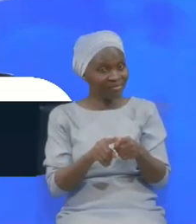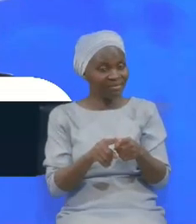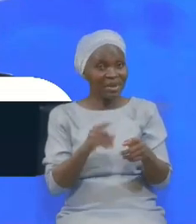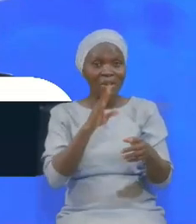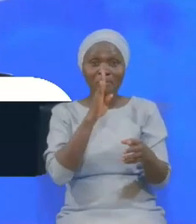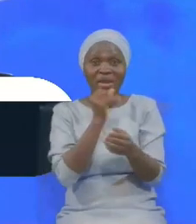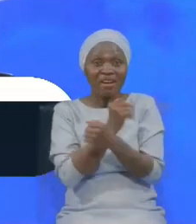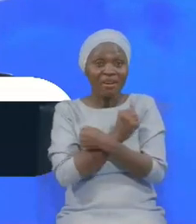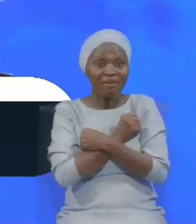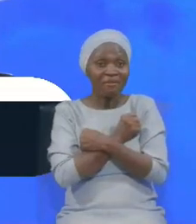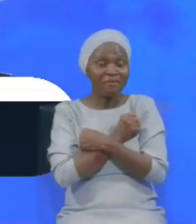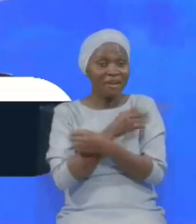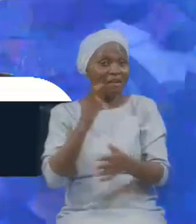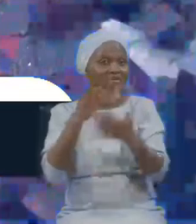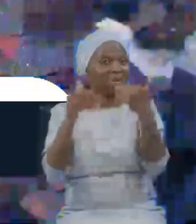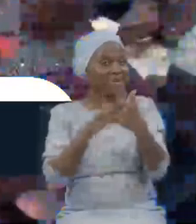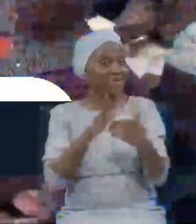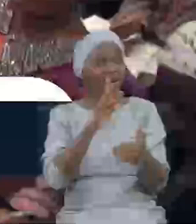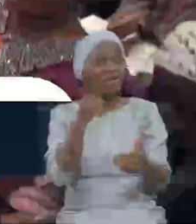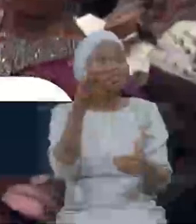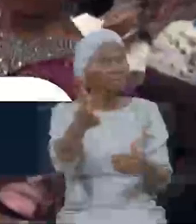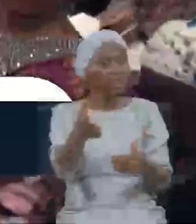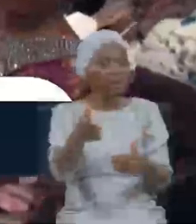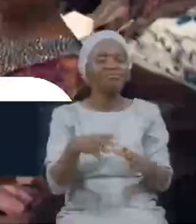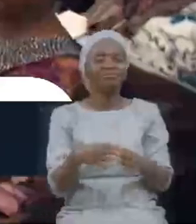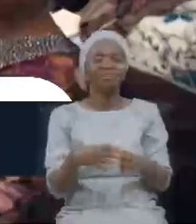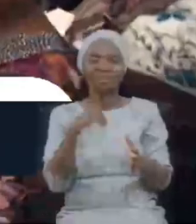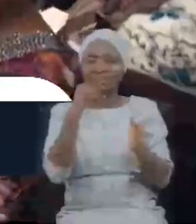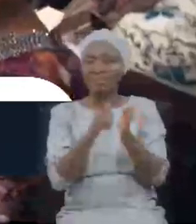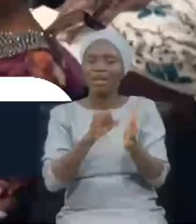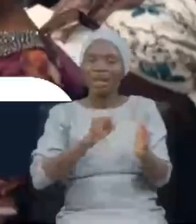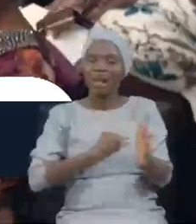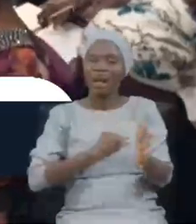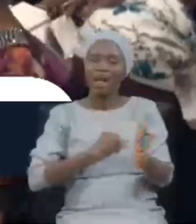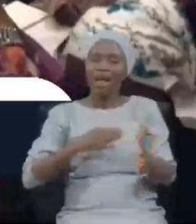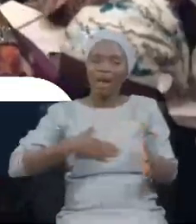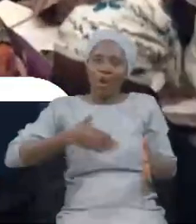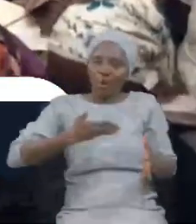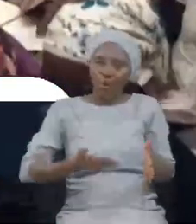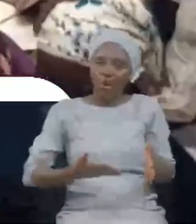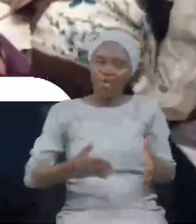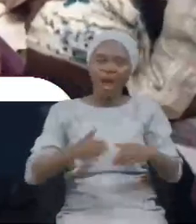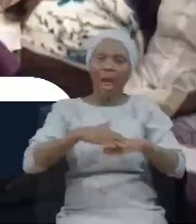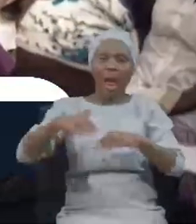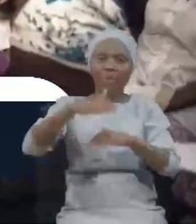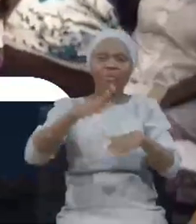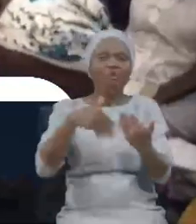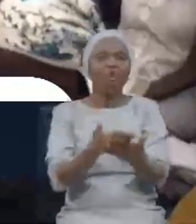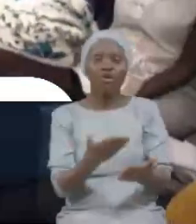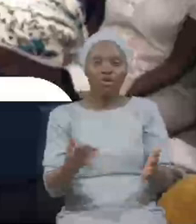là ce soir? Est-il là? Est-elle là? Bien-aimés, je souhaite que tu prospères à